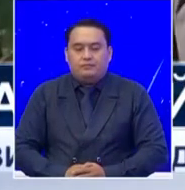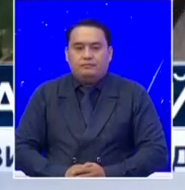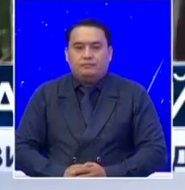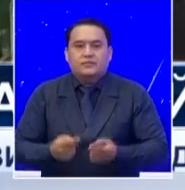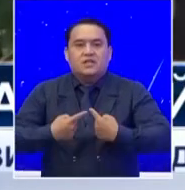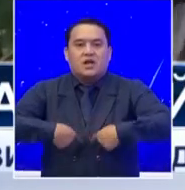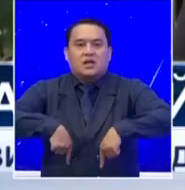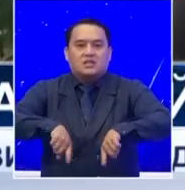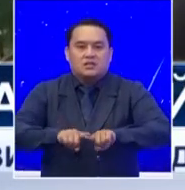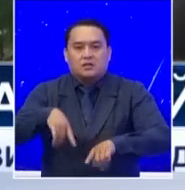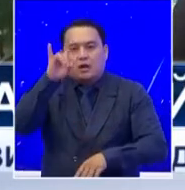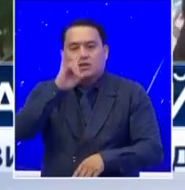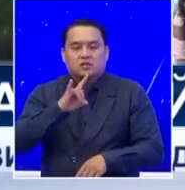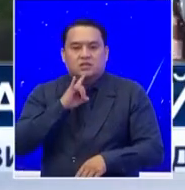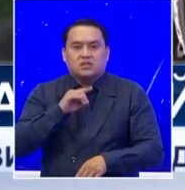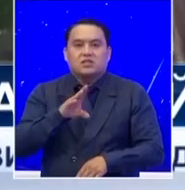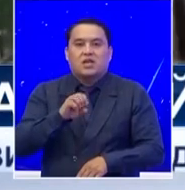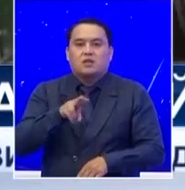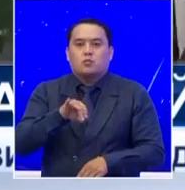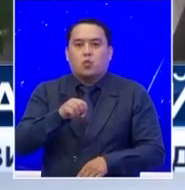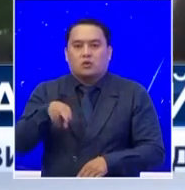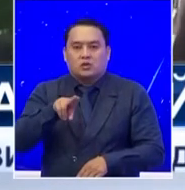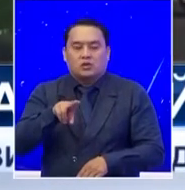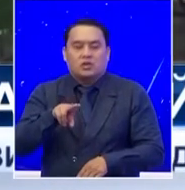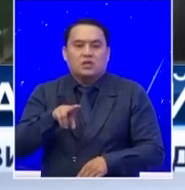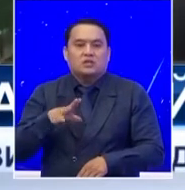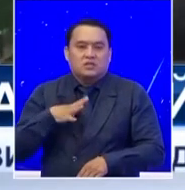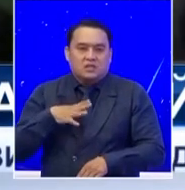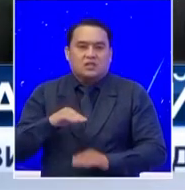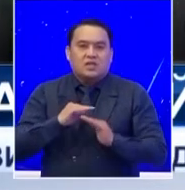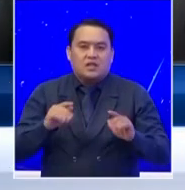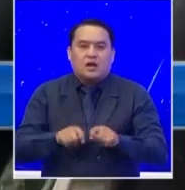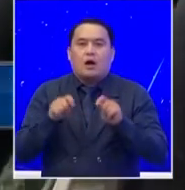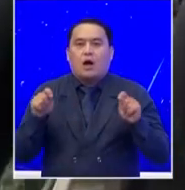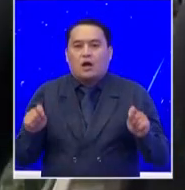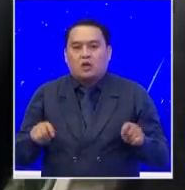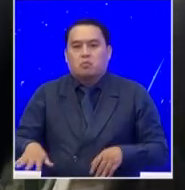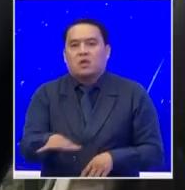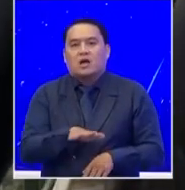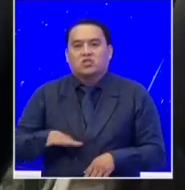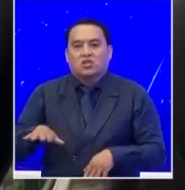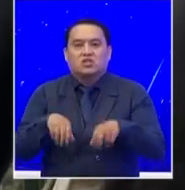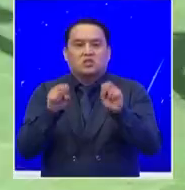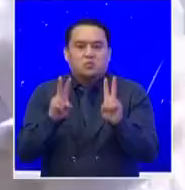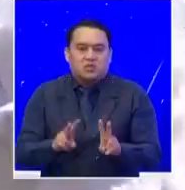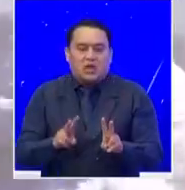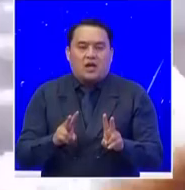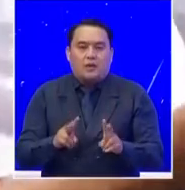Федерации скейтбординга Казахстана хочу поздравить каскеленских атлетов и детей с открытием скейт-площадки и детского